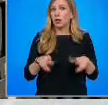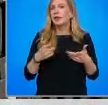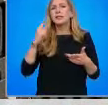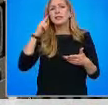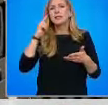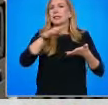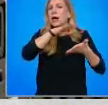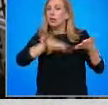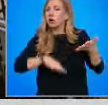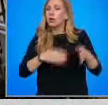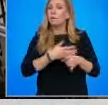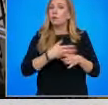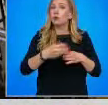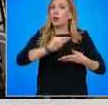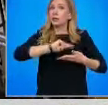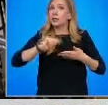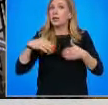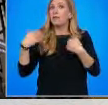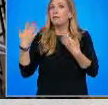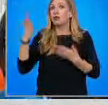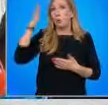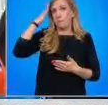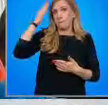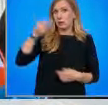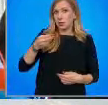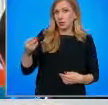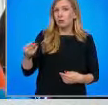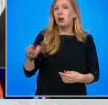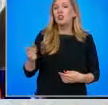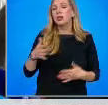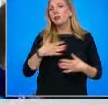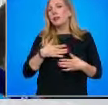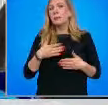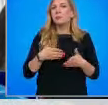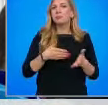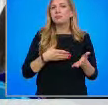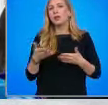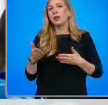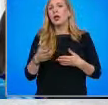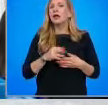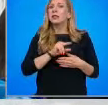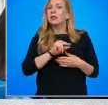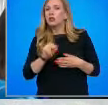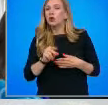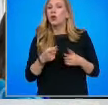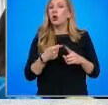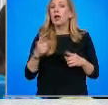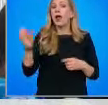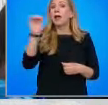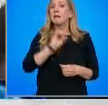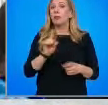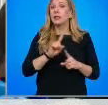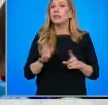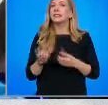на постоянния секретар на Външно министерство, че има насоки от Европа